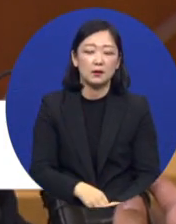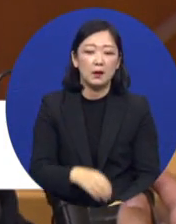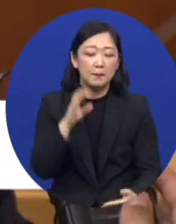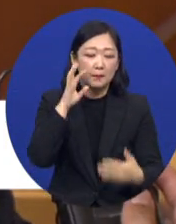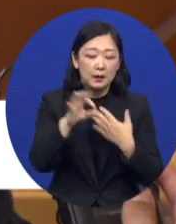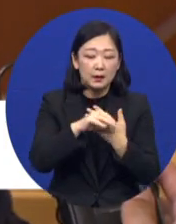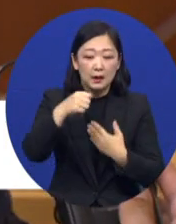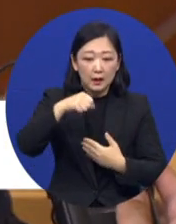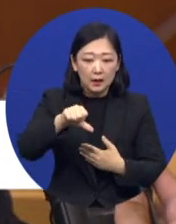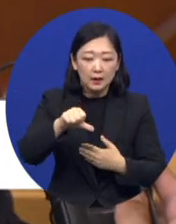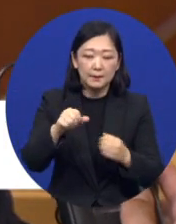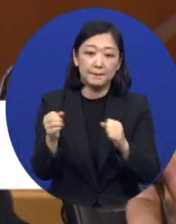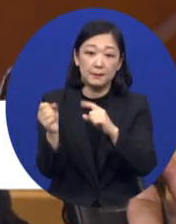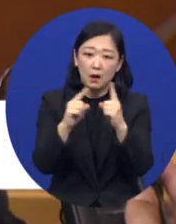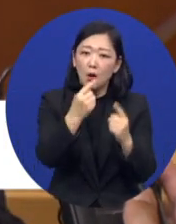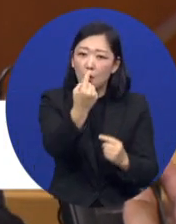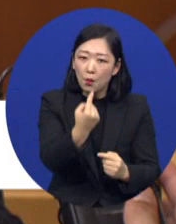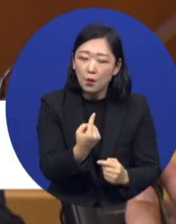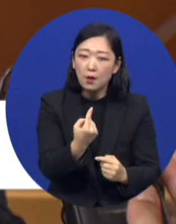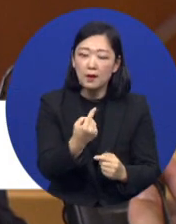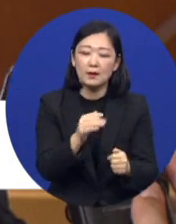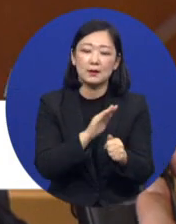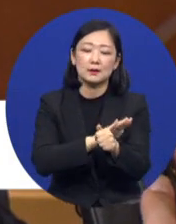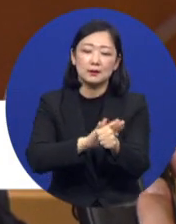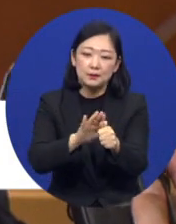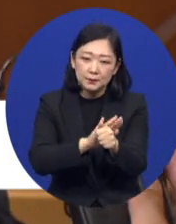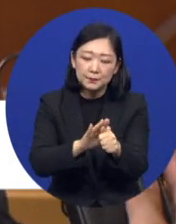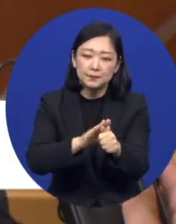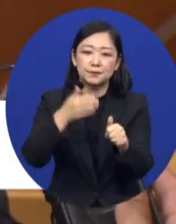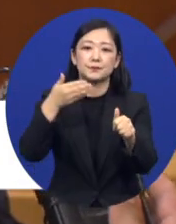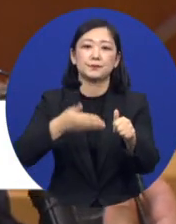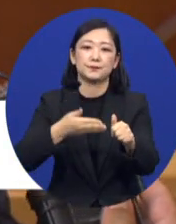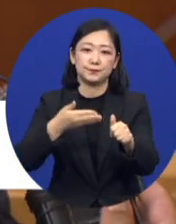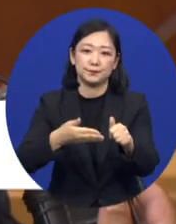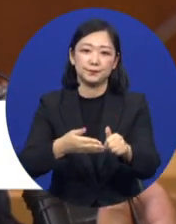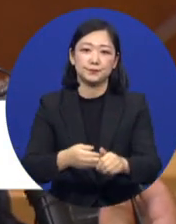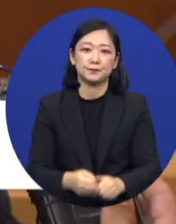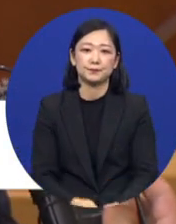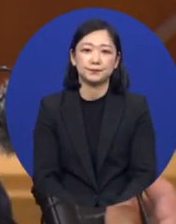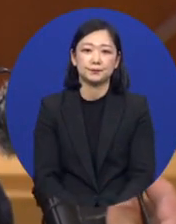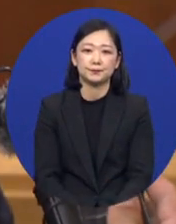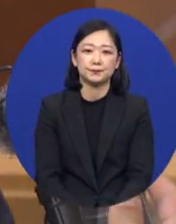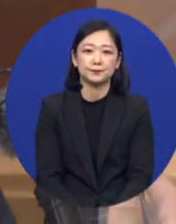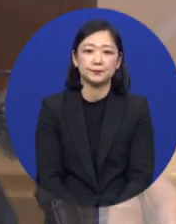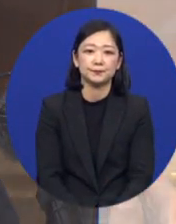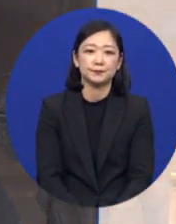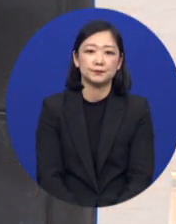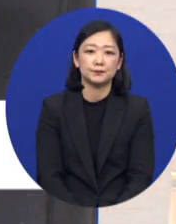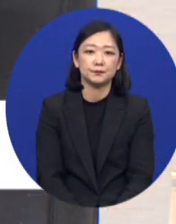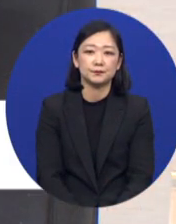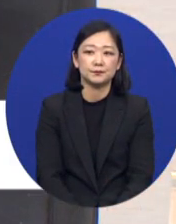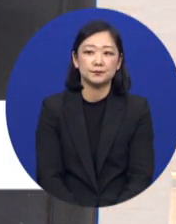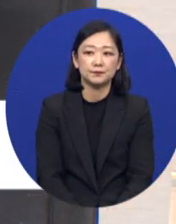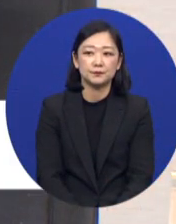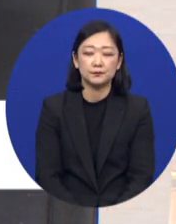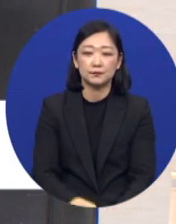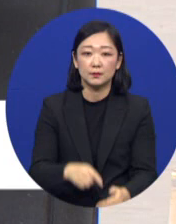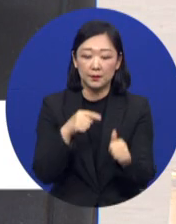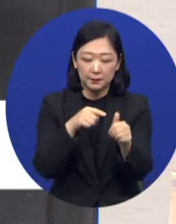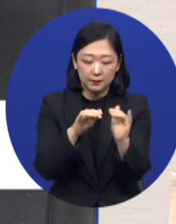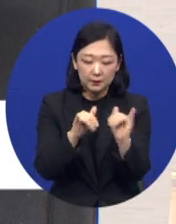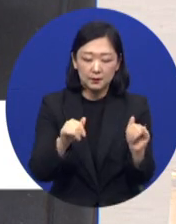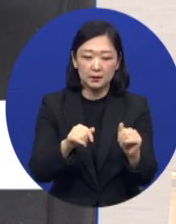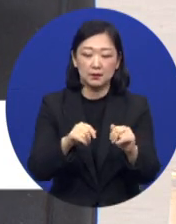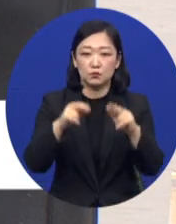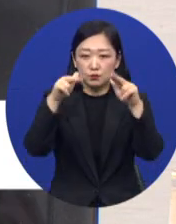만약 아들이 살아 돌아온다면은 잘 돌봐달라고 신신 당부하였다고 합니다. 피고인들은